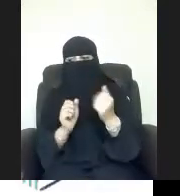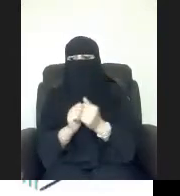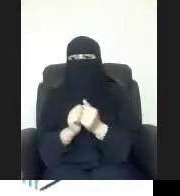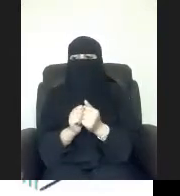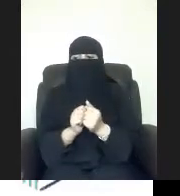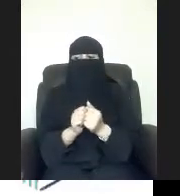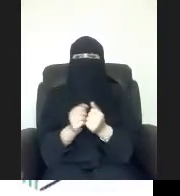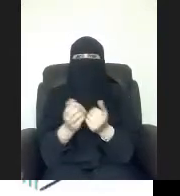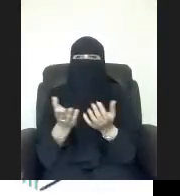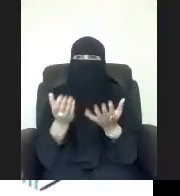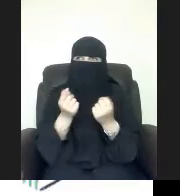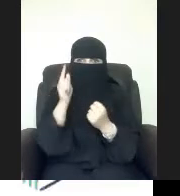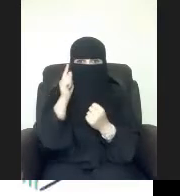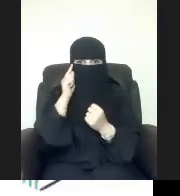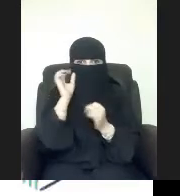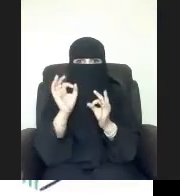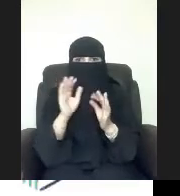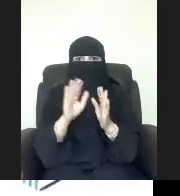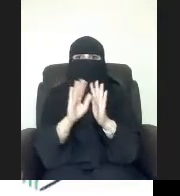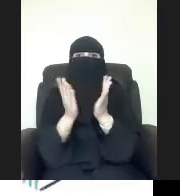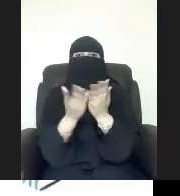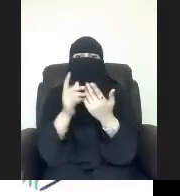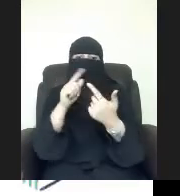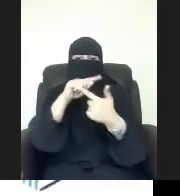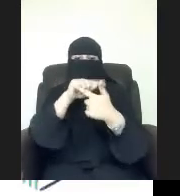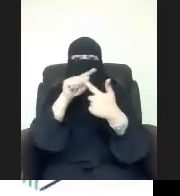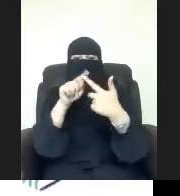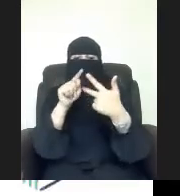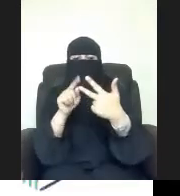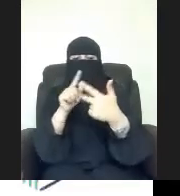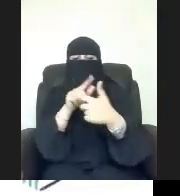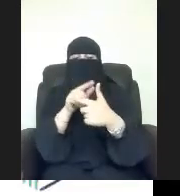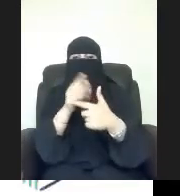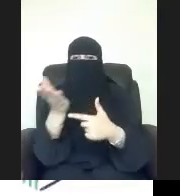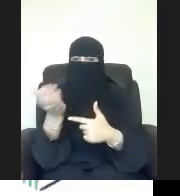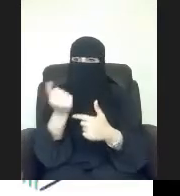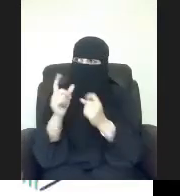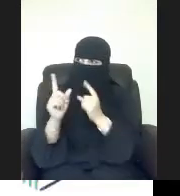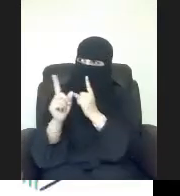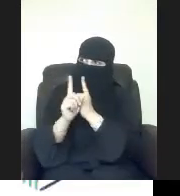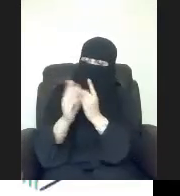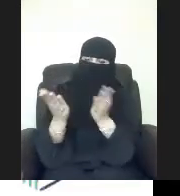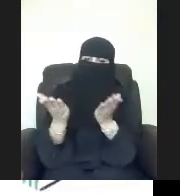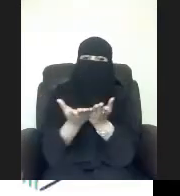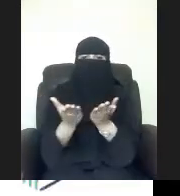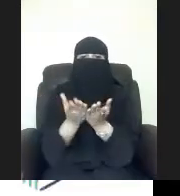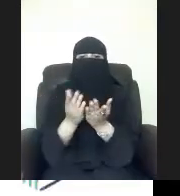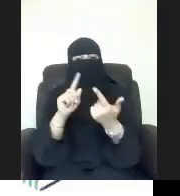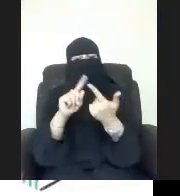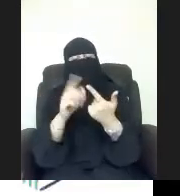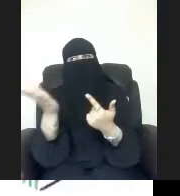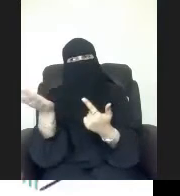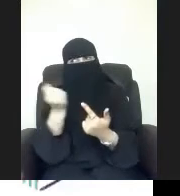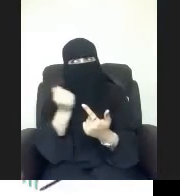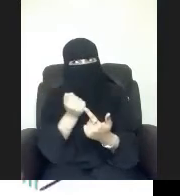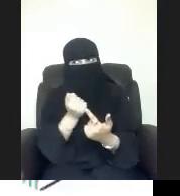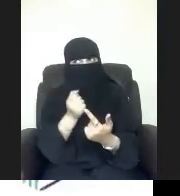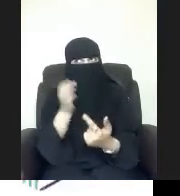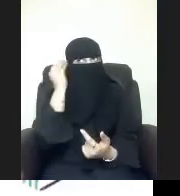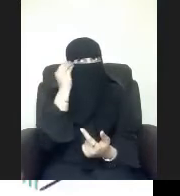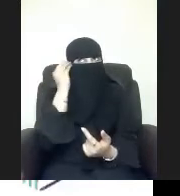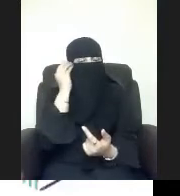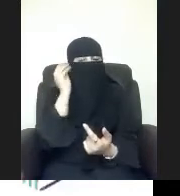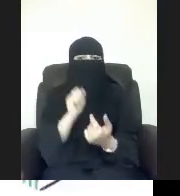الحضور والذي له ثلاثة أنواع تتمثل في الحضور التدريسي والاجتماعي والحضور المعرفي. التصميم